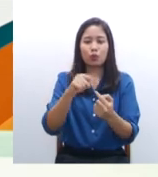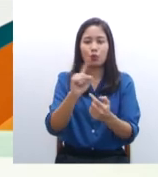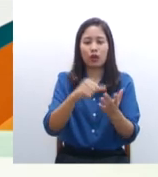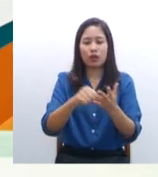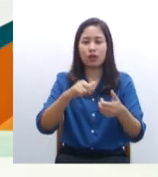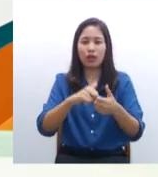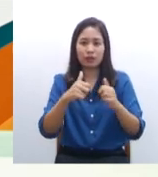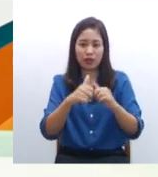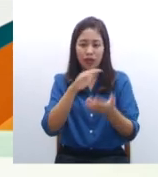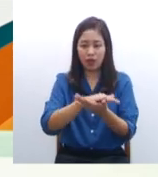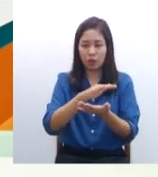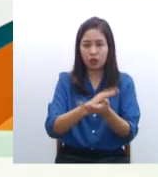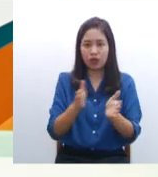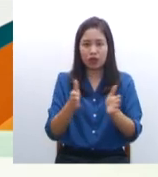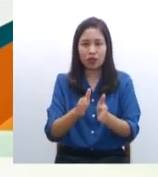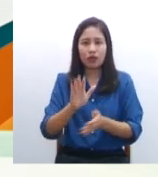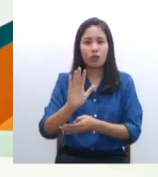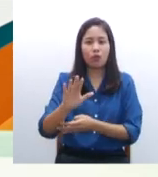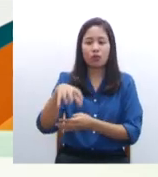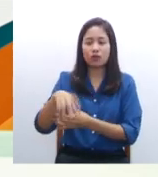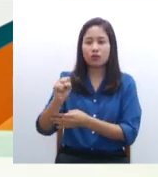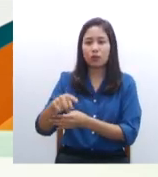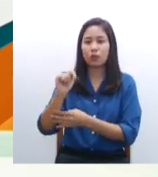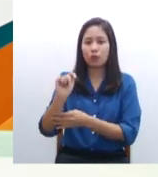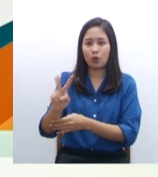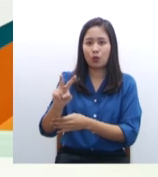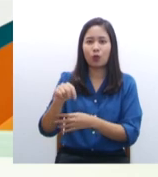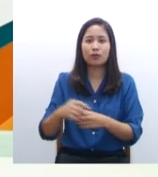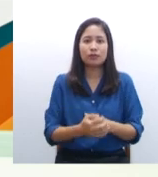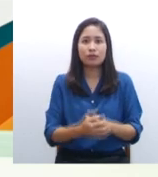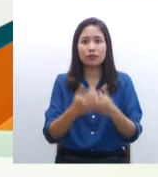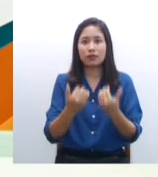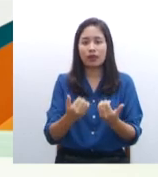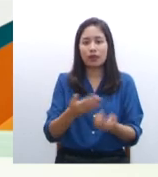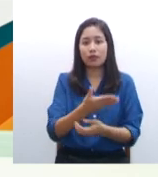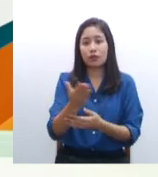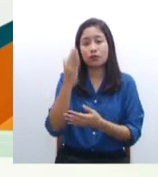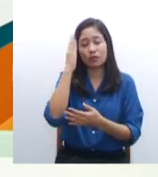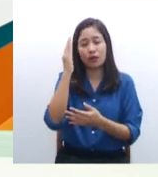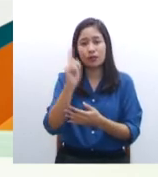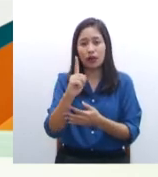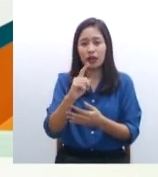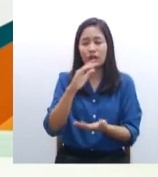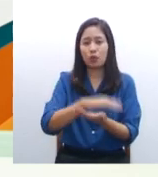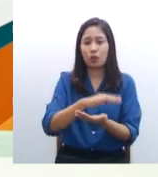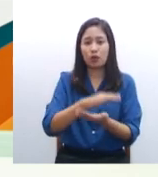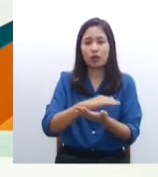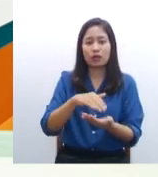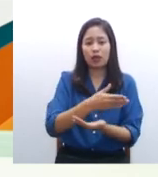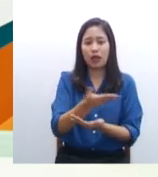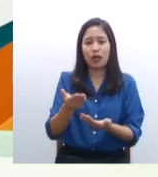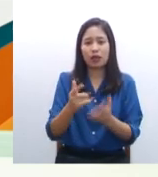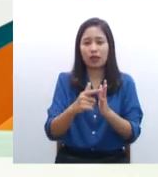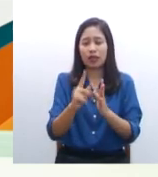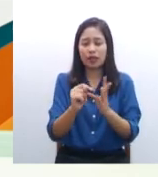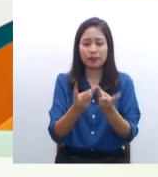งเรียนขนาดเล็กของสำนักงานคณะกรรมการการศึกษาขั้นพื้นฐานจะไม่มีคำว่ายุบโรงเรียนแต่ขอให้เขตพื้นที่การศึกษาได้ห